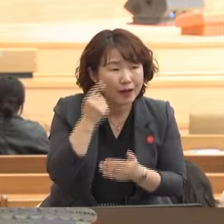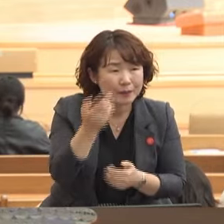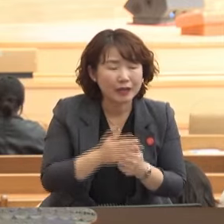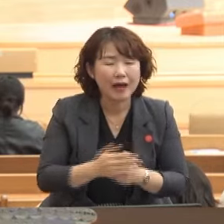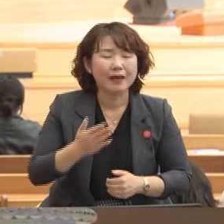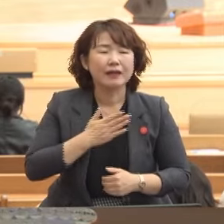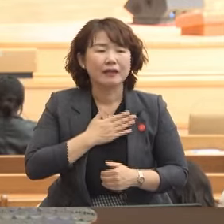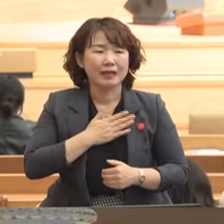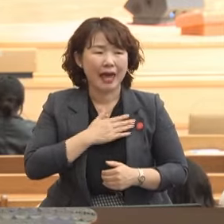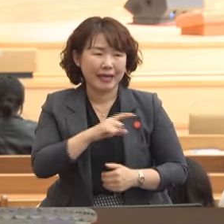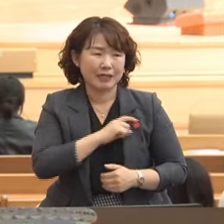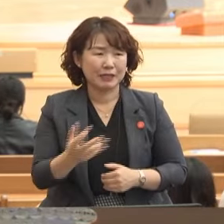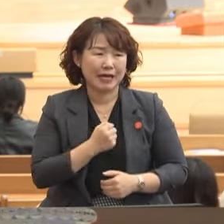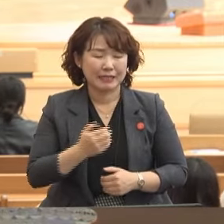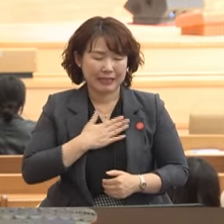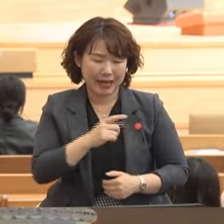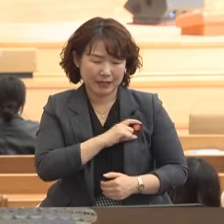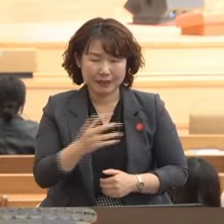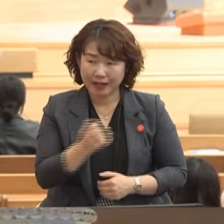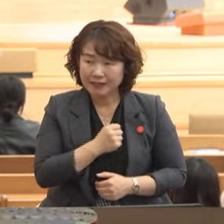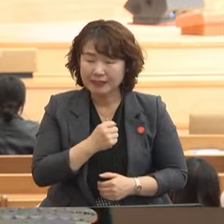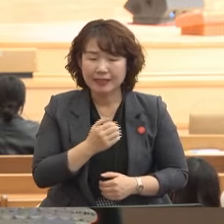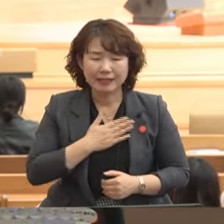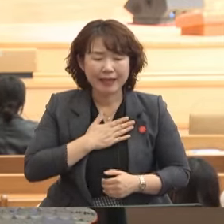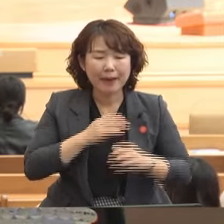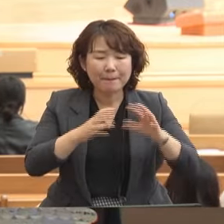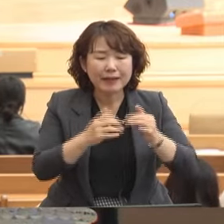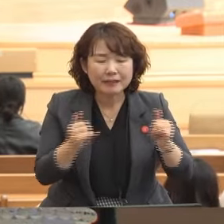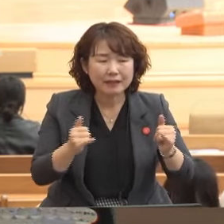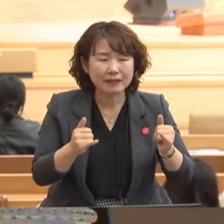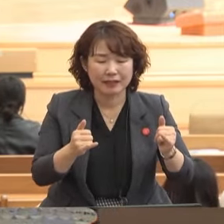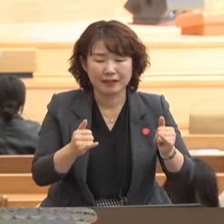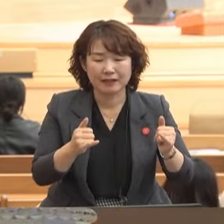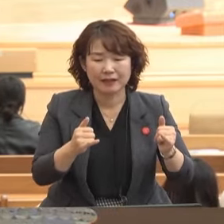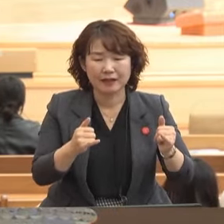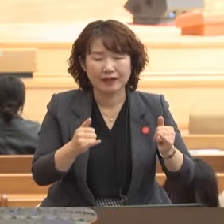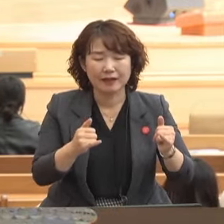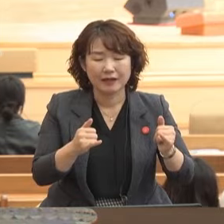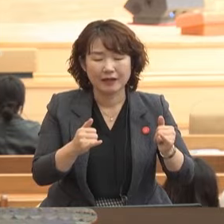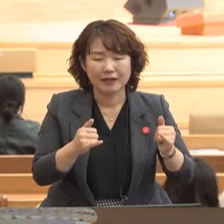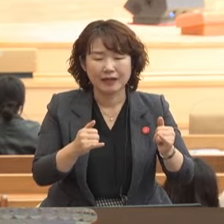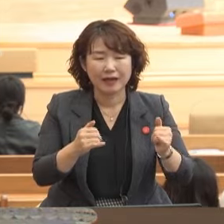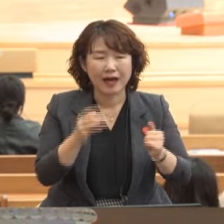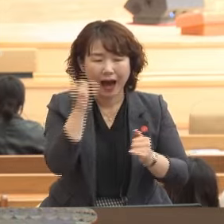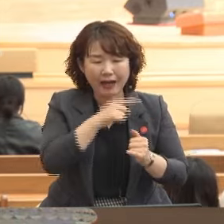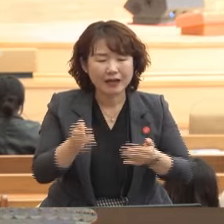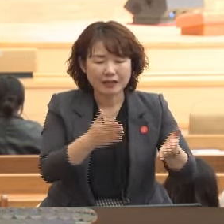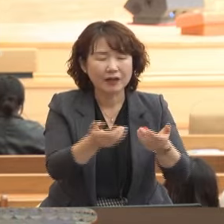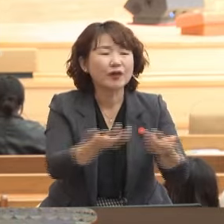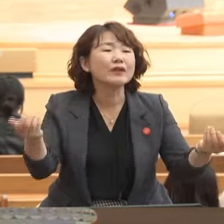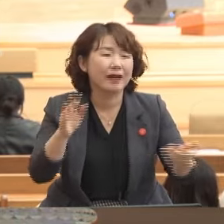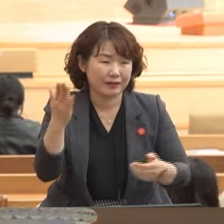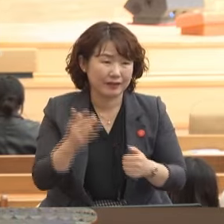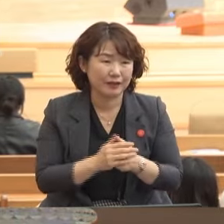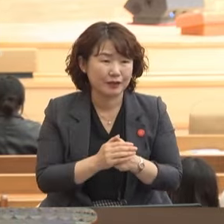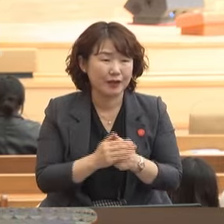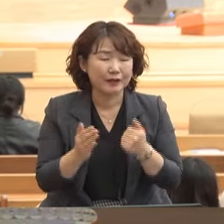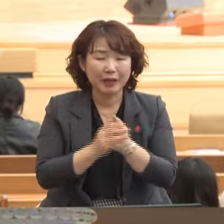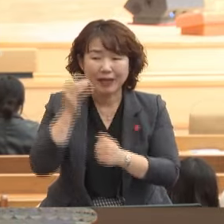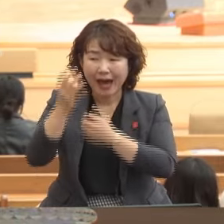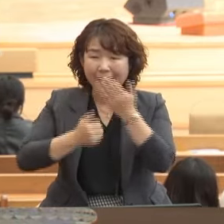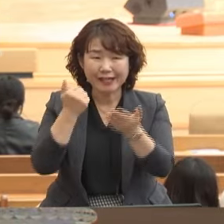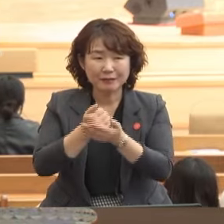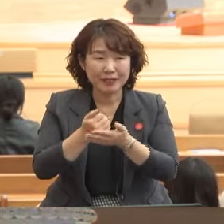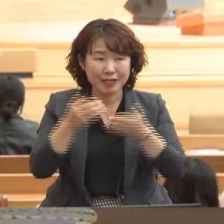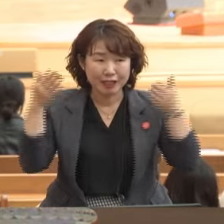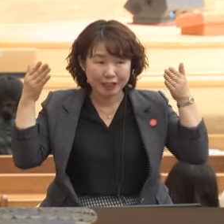이름으로 일컬어지는 내 백성이. 그런 의미에서 하나님이 어디를 주목하는지를 잘 보시자고.